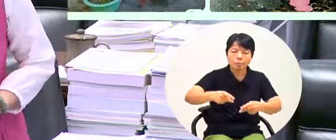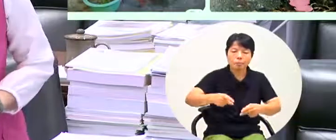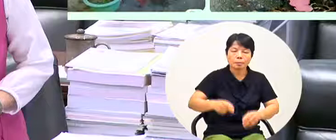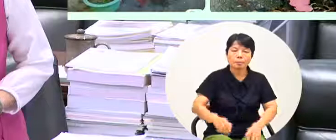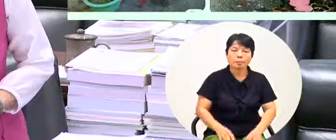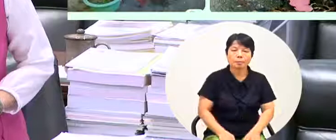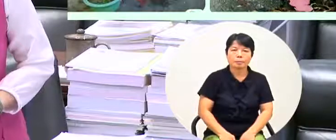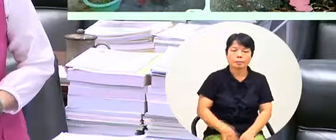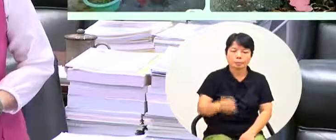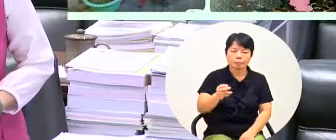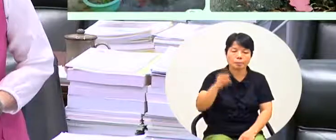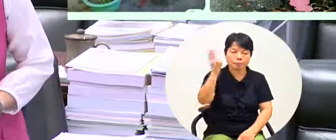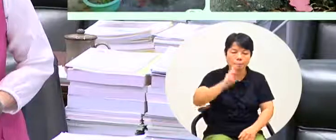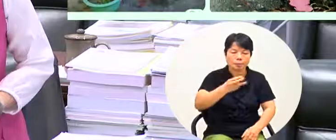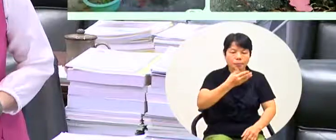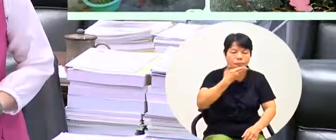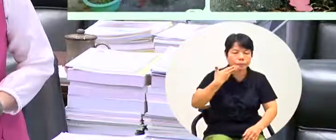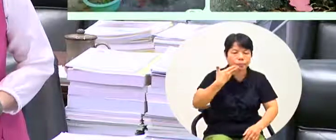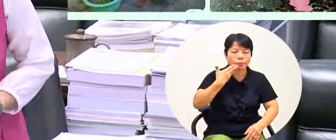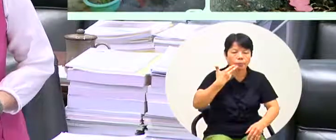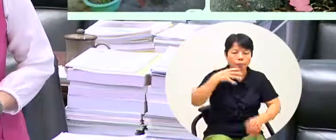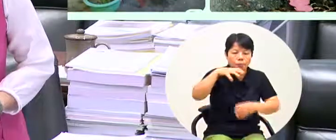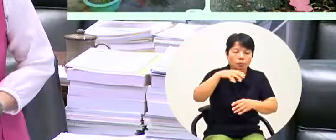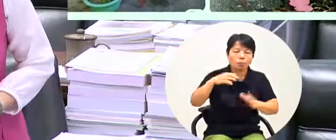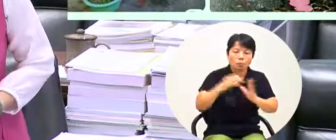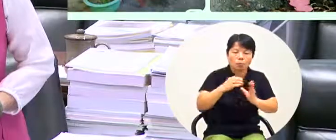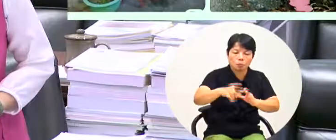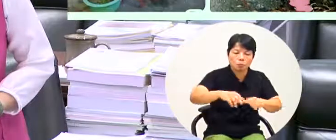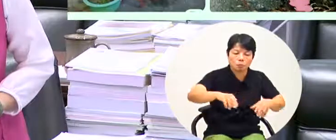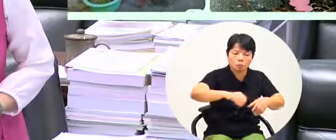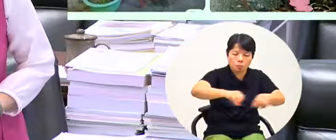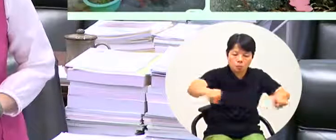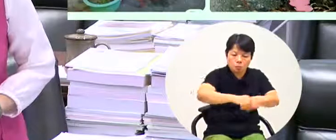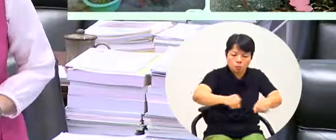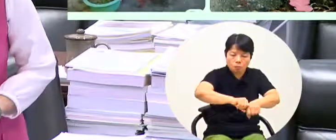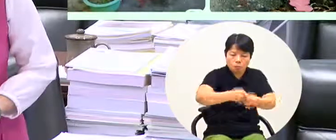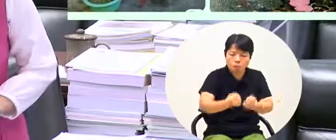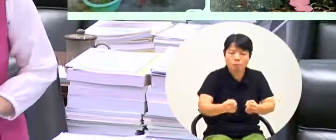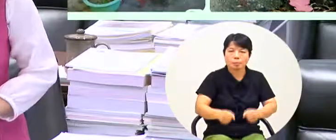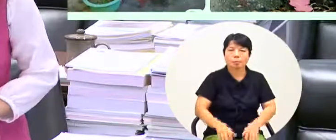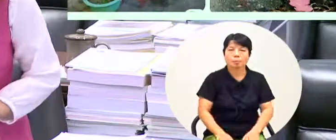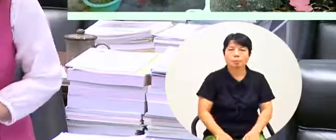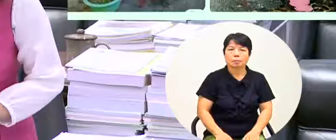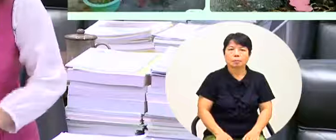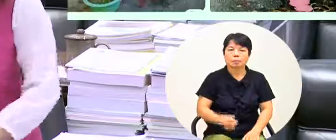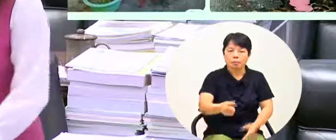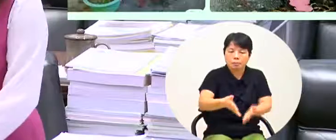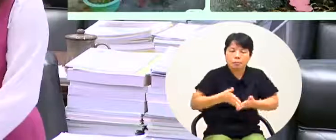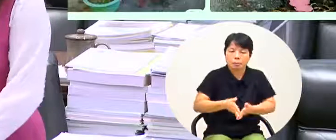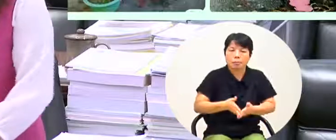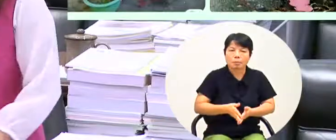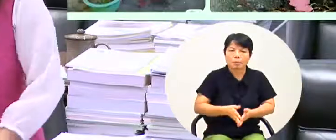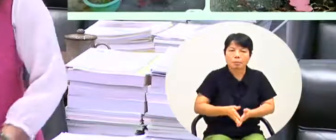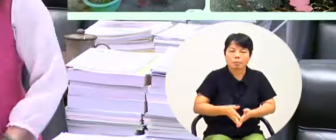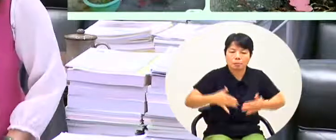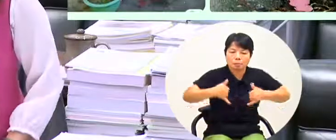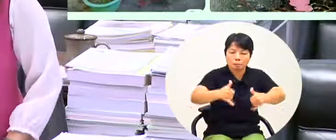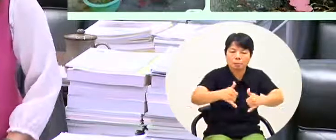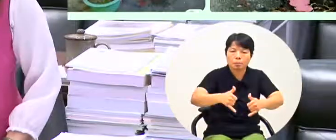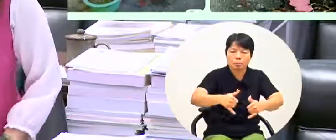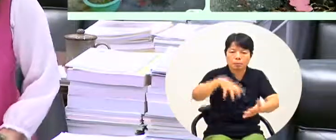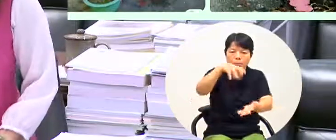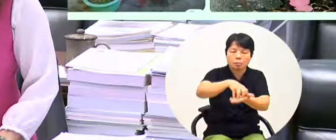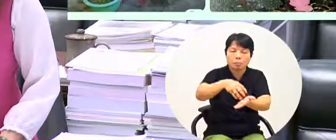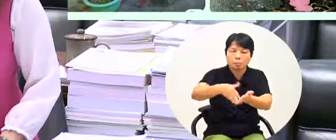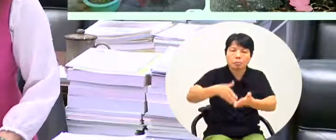管破裂。后来我请水利局来的时候，他们说这个要路政挖路政，修理这个还要挖路